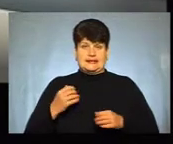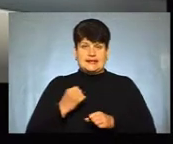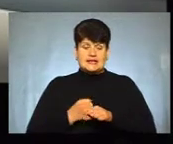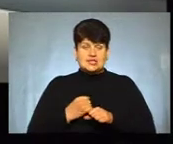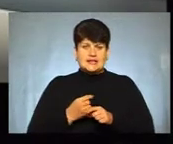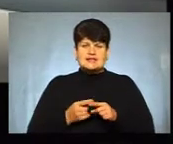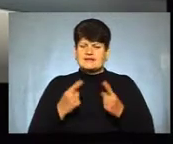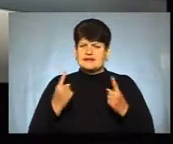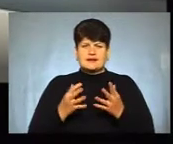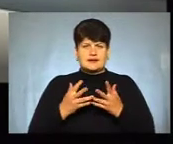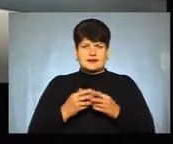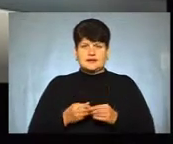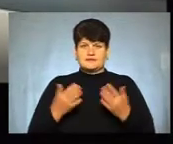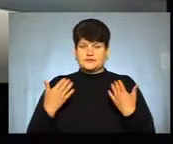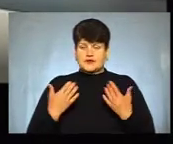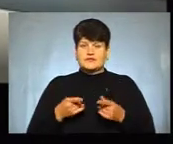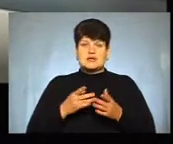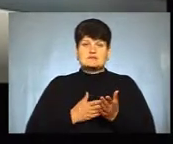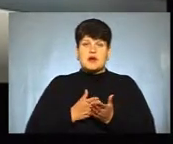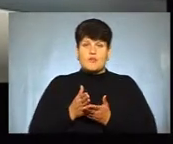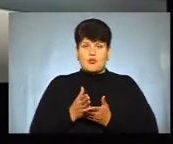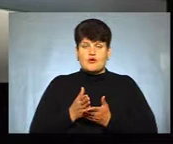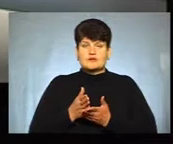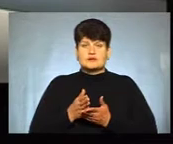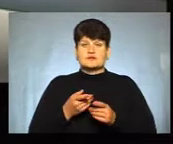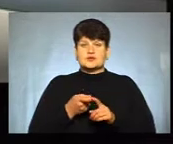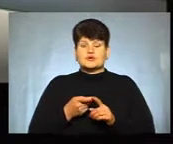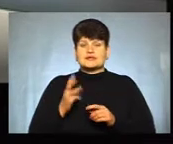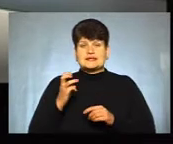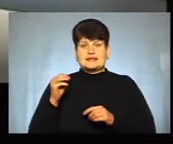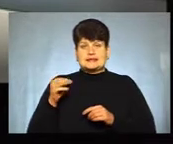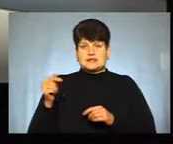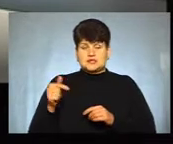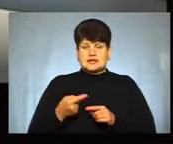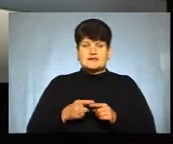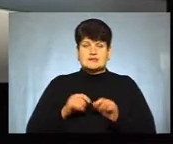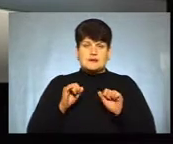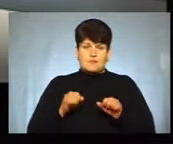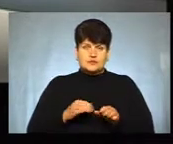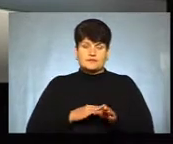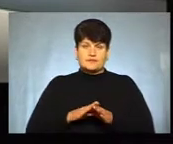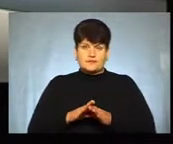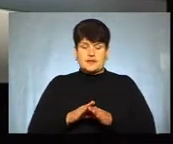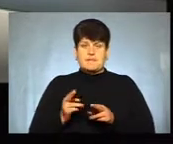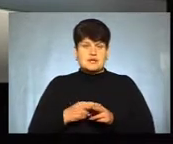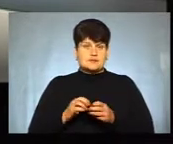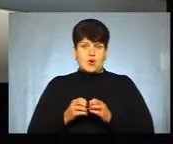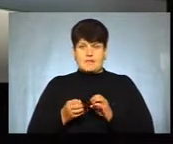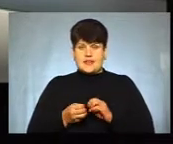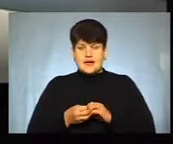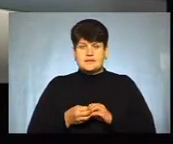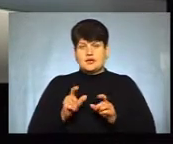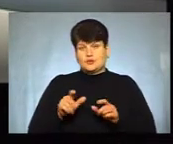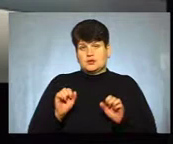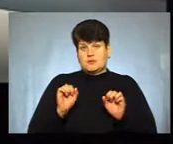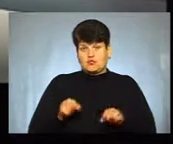кількість таких локацій, вона саме спрямована. Оскільки в рамках 300 тисяч гривень, в принципі, це можна реалізувати без проблем, і мешканці можуть